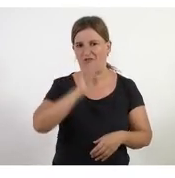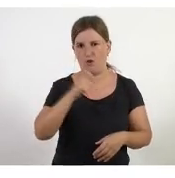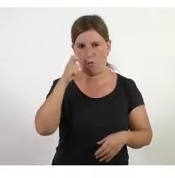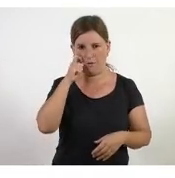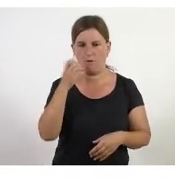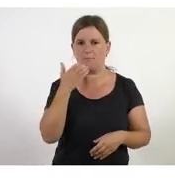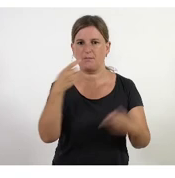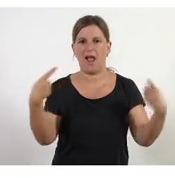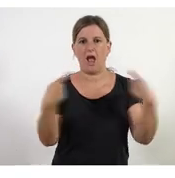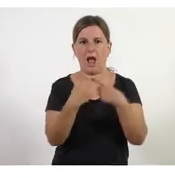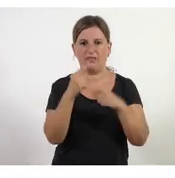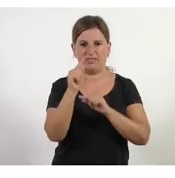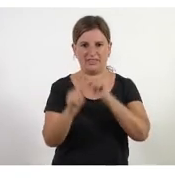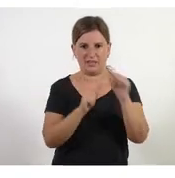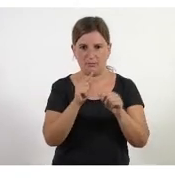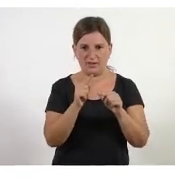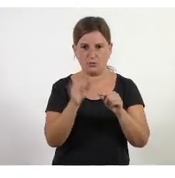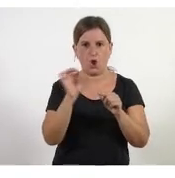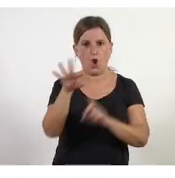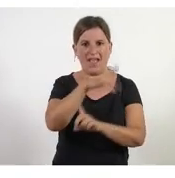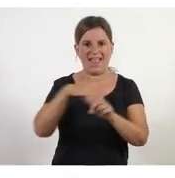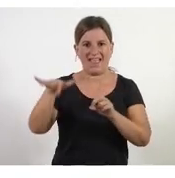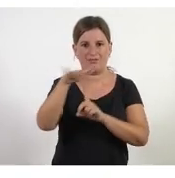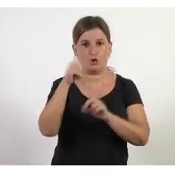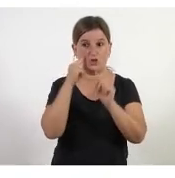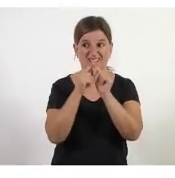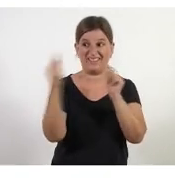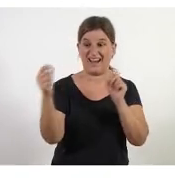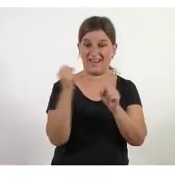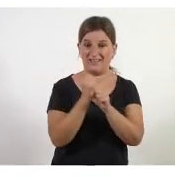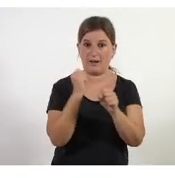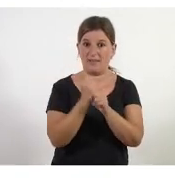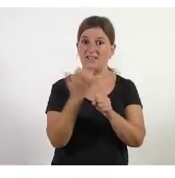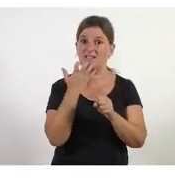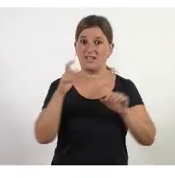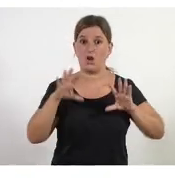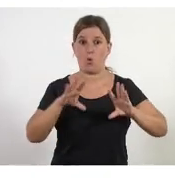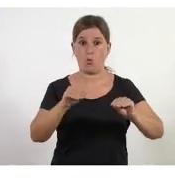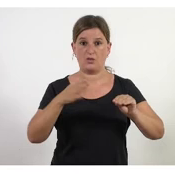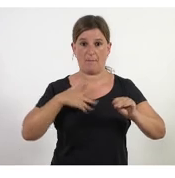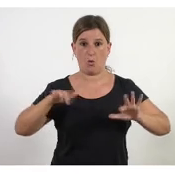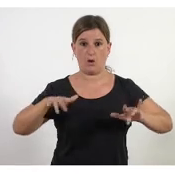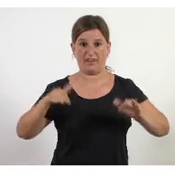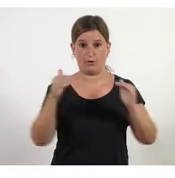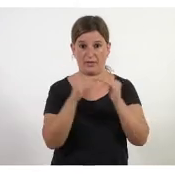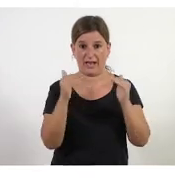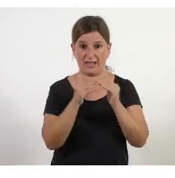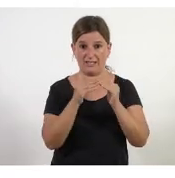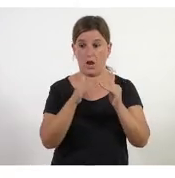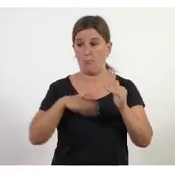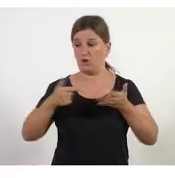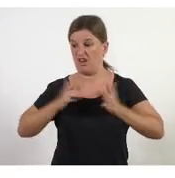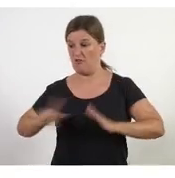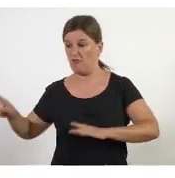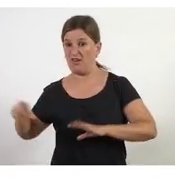antivirus i en entorns de teletreball, si estem fent servir l'ordinador de casa, si l'ordinador de casa l'estan fent servir els